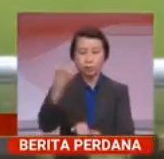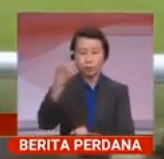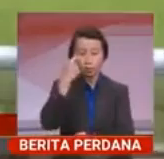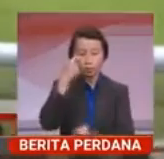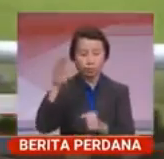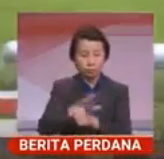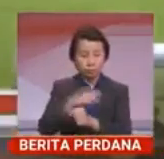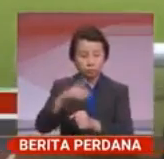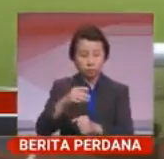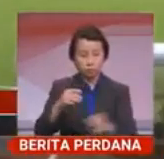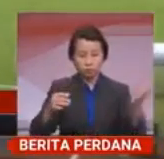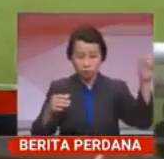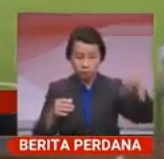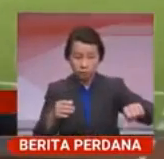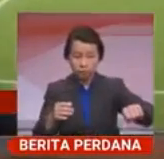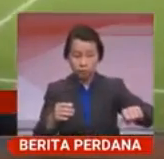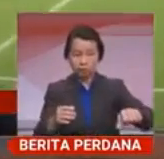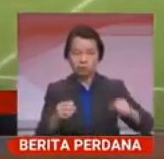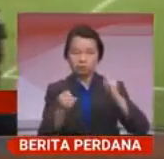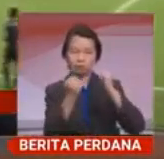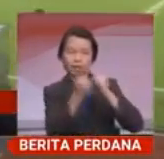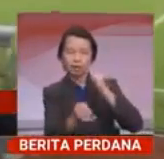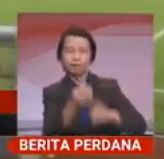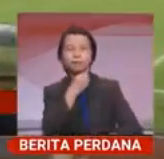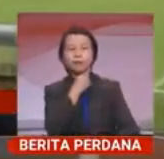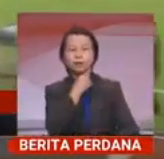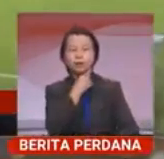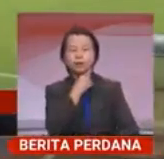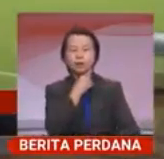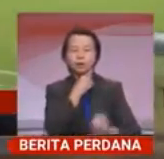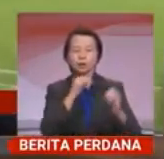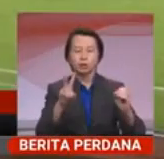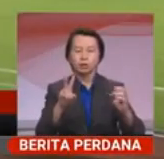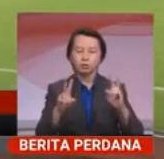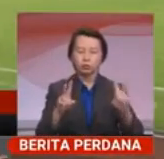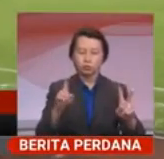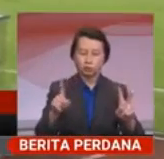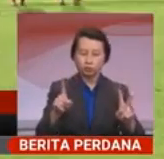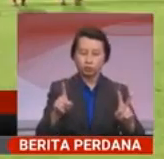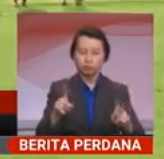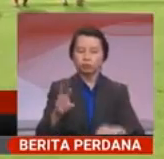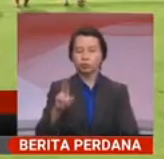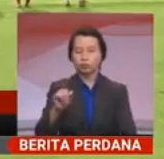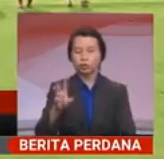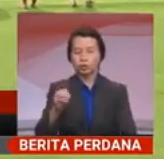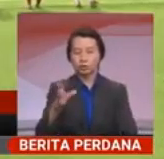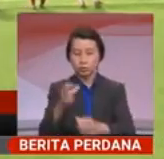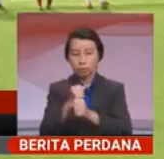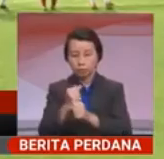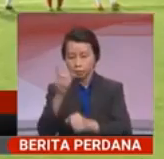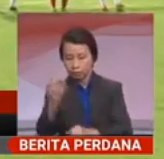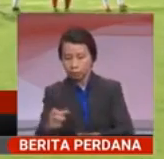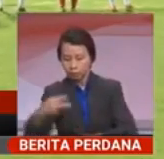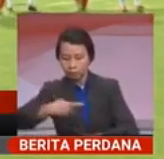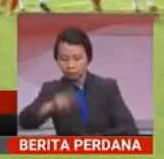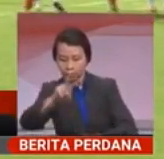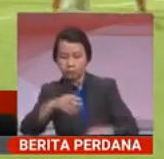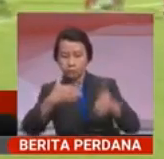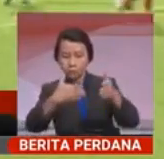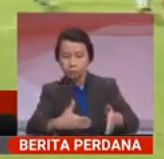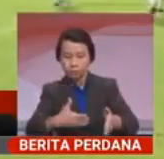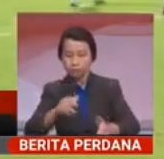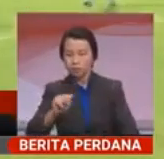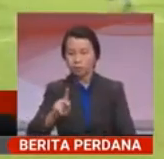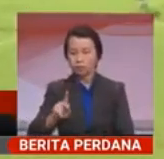penuh selepas menumpaskan pasukan tercorot Perak 2-1. 2 gol UKM FC diperoleh melalui sepakan penalti